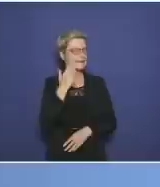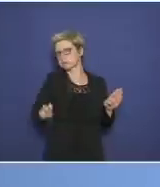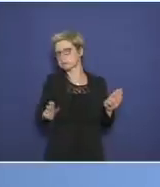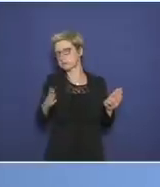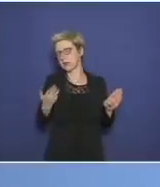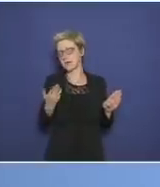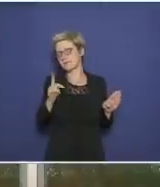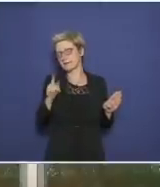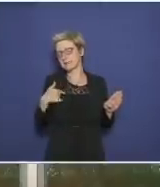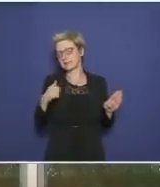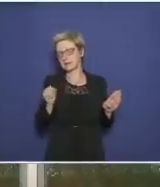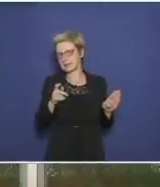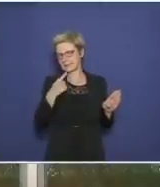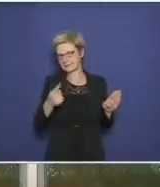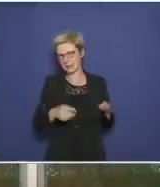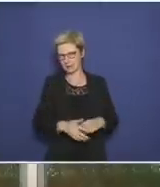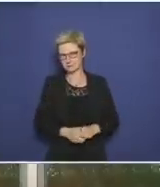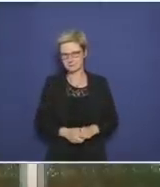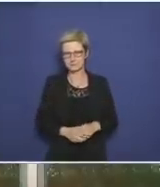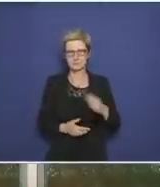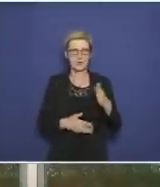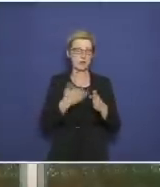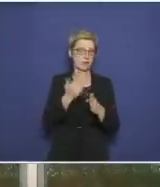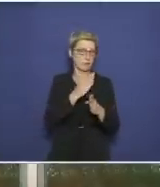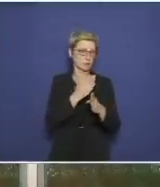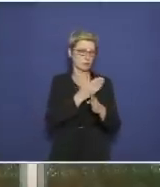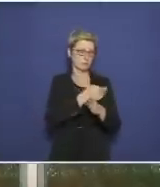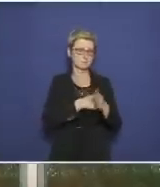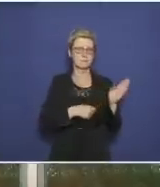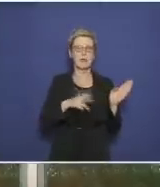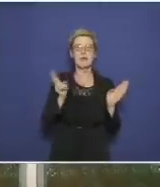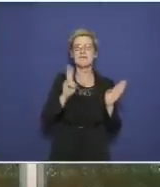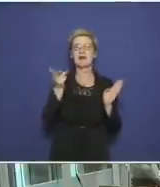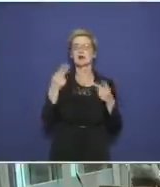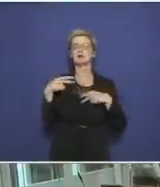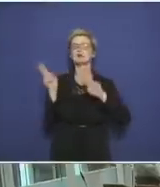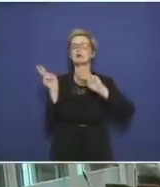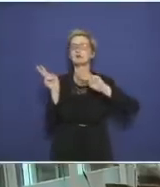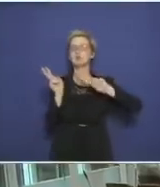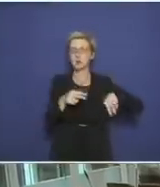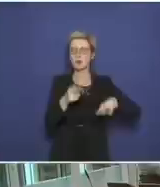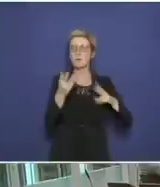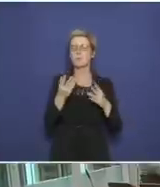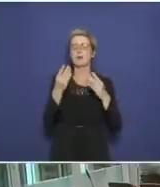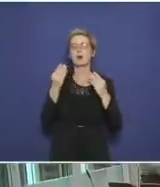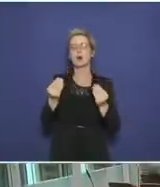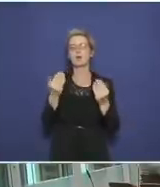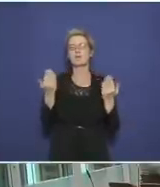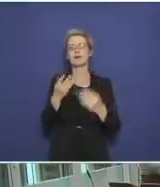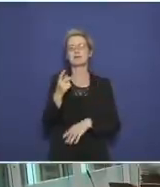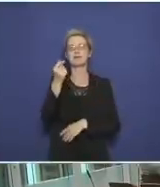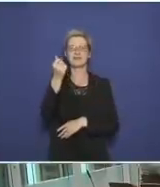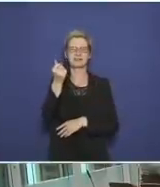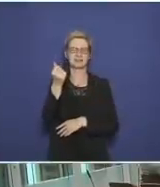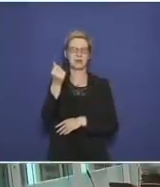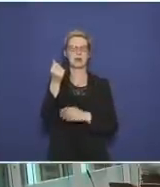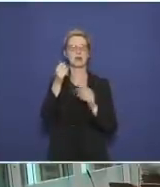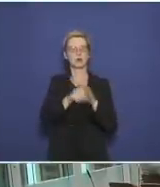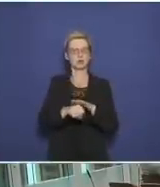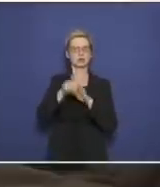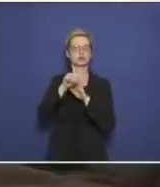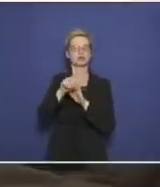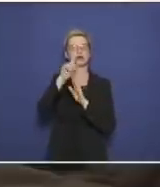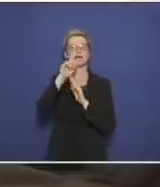wollen. Frau Buschow nochmal. Die Rückkehrer erhalten ja unter Umständen finanzielle Unterstützungen quasi für den Neustart in der